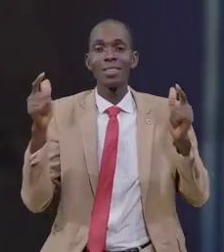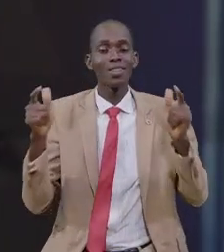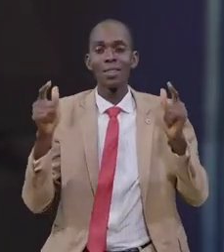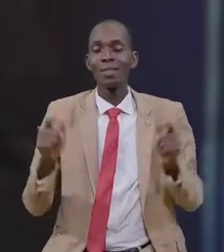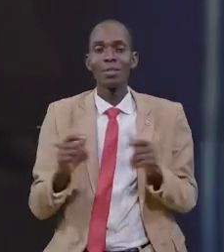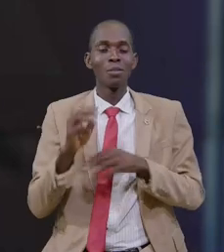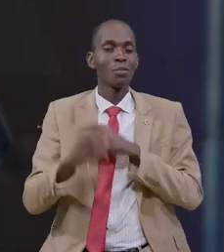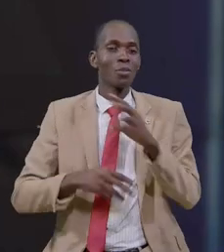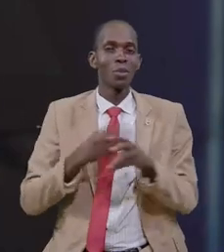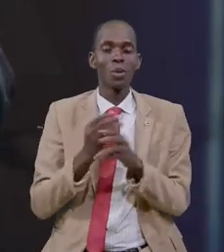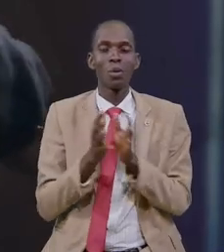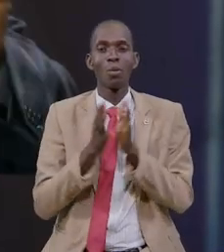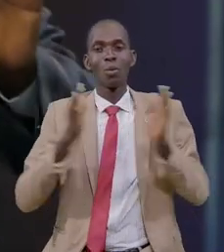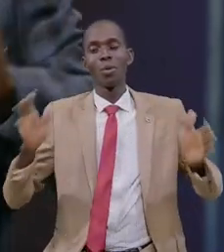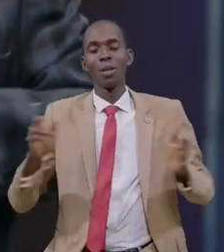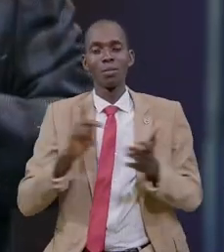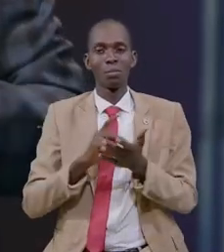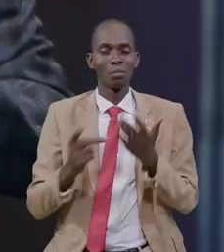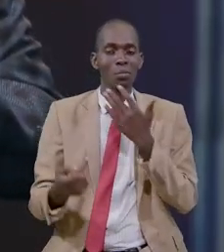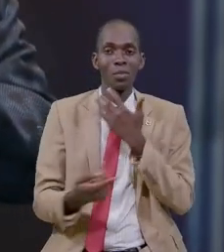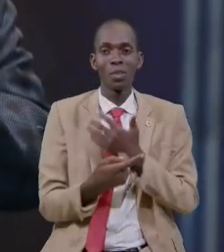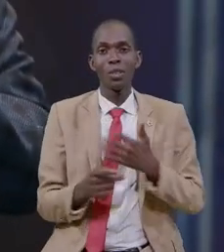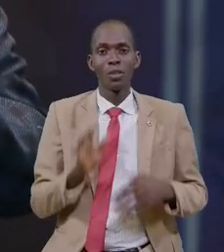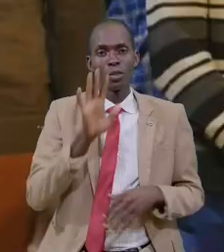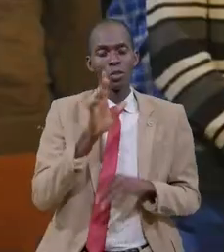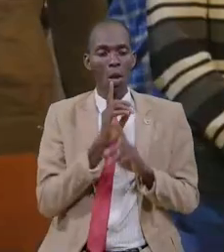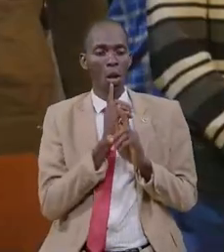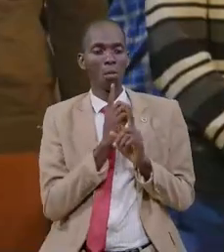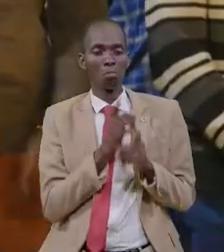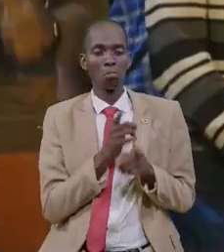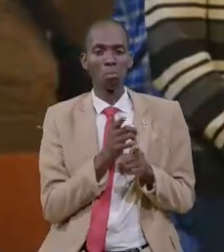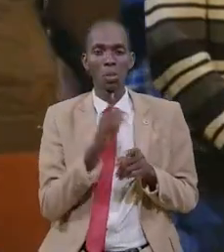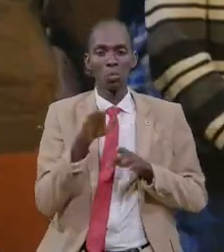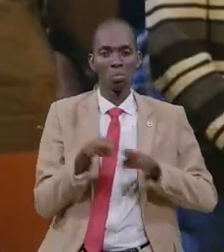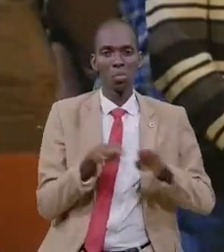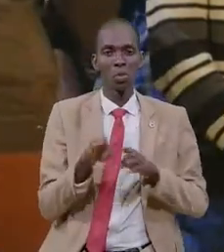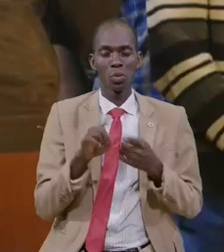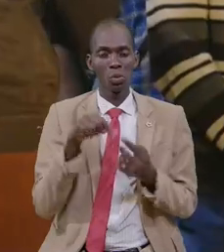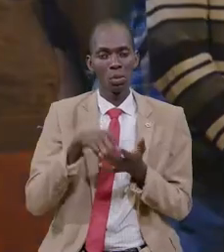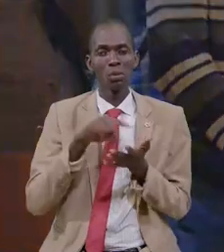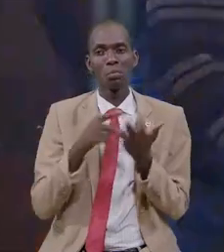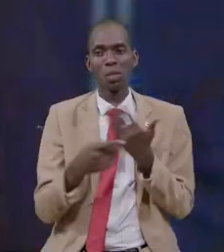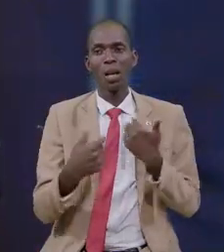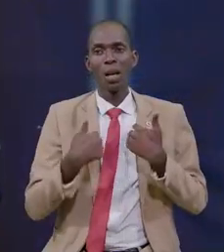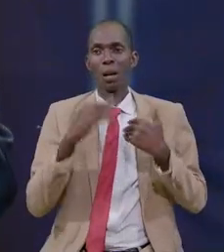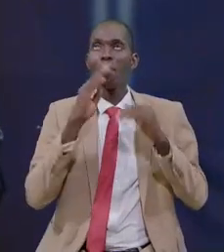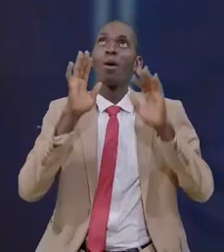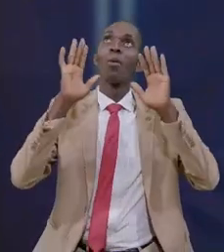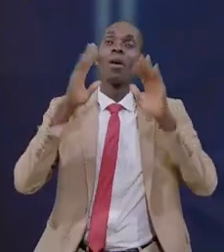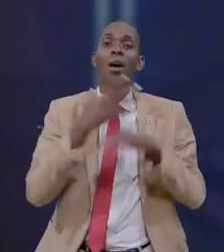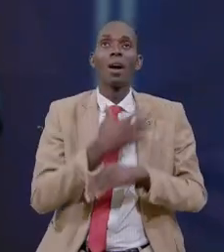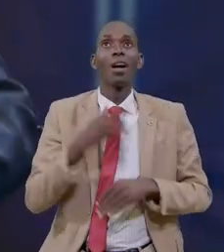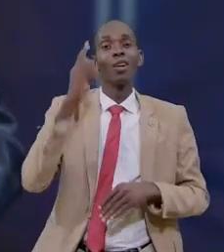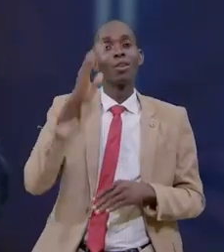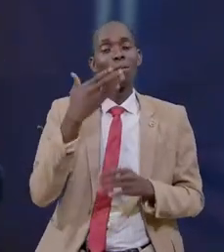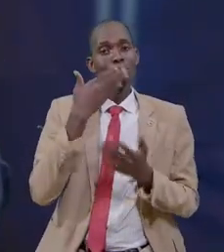un moment de grande croisade mondiale. Votre réponse a été merveilleuse. Et la bonté de Dieu sur votre